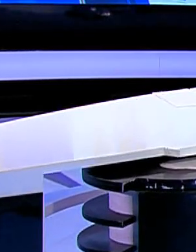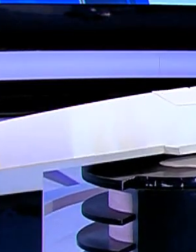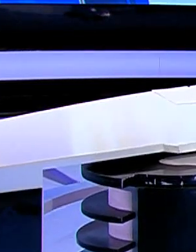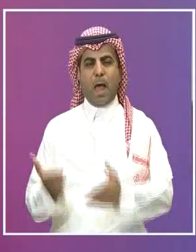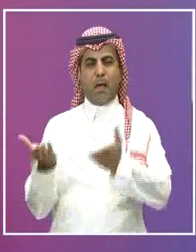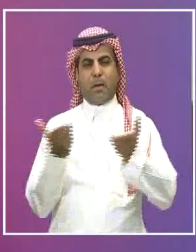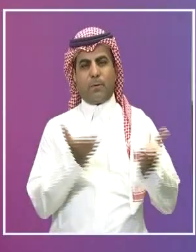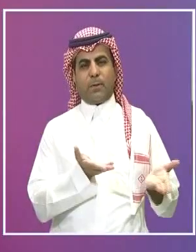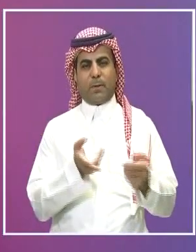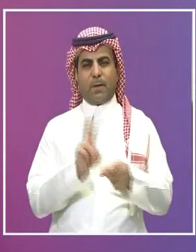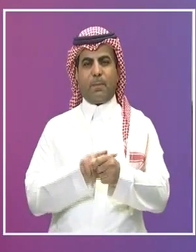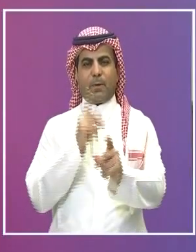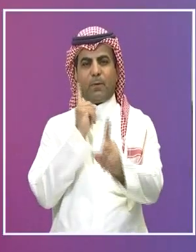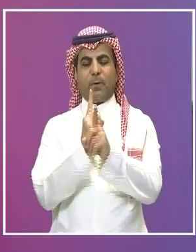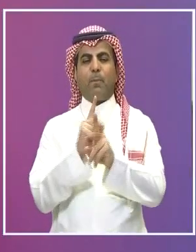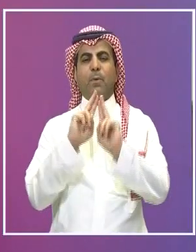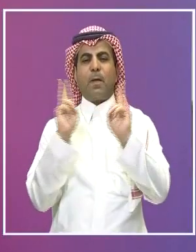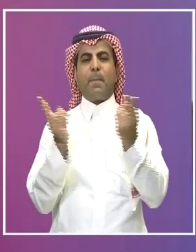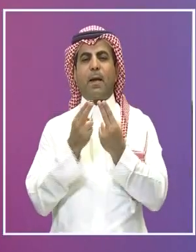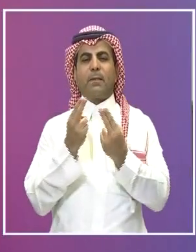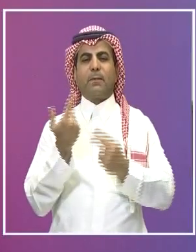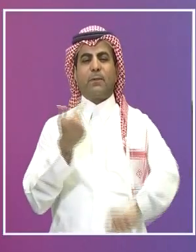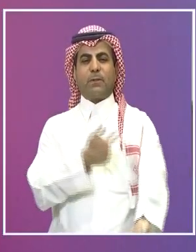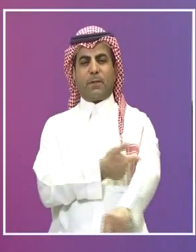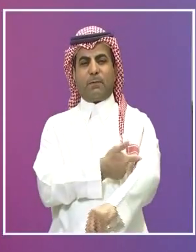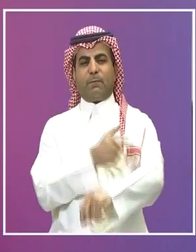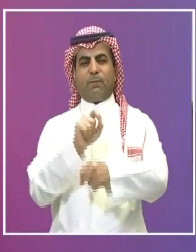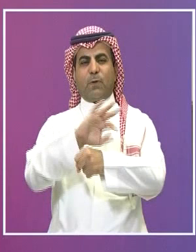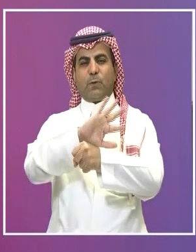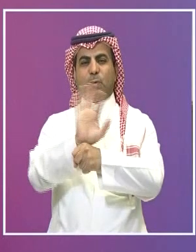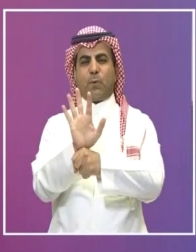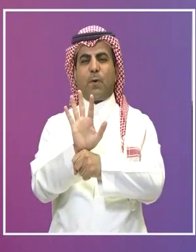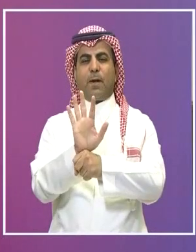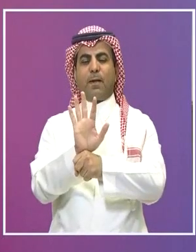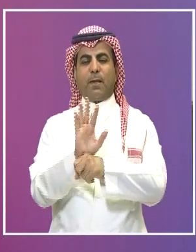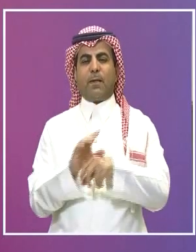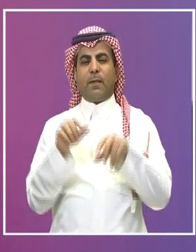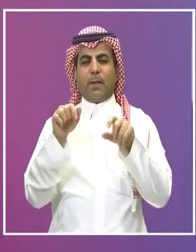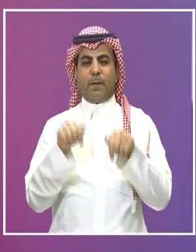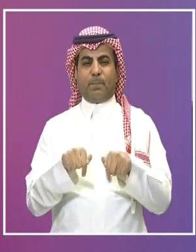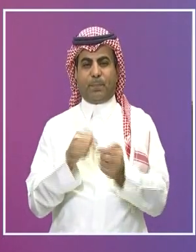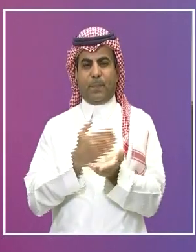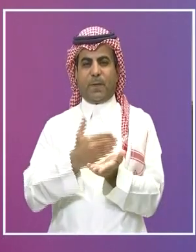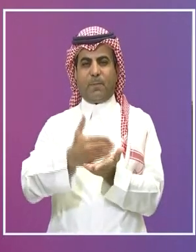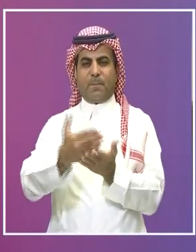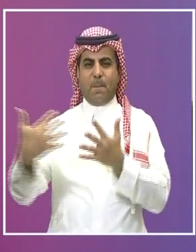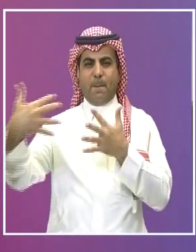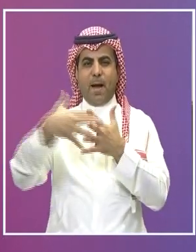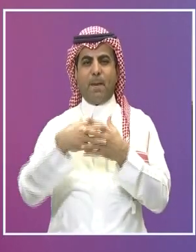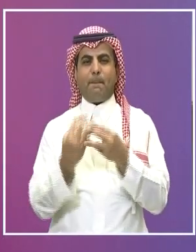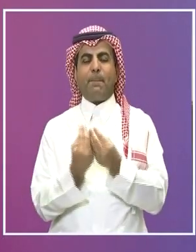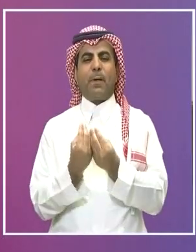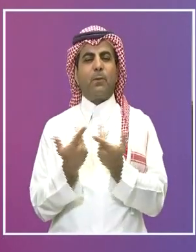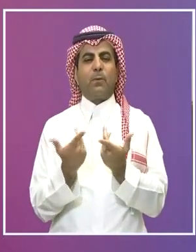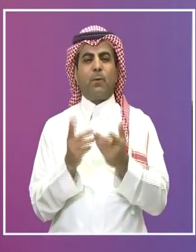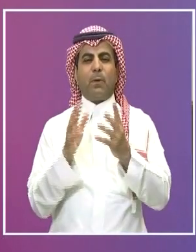حياكم الله مجددا، نلتقي بكم في المؤتمر الصحفي لمستجدات فيروس كورونا المسبب لمرض كوفيد 19، وسنشارك معكم فيه اليوم